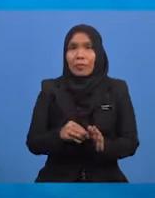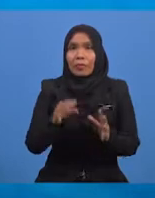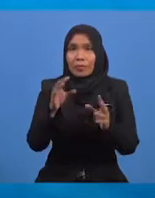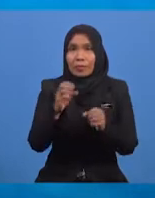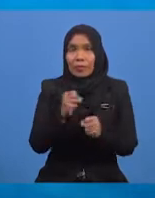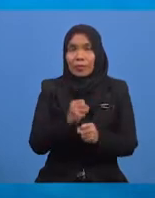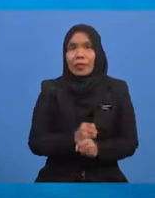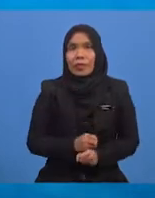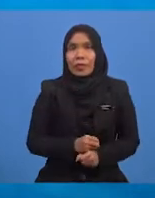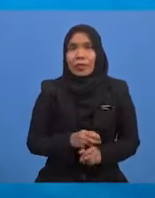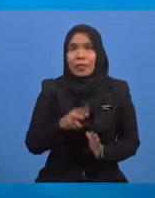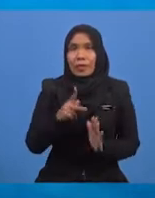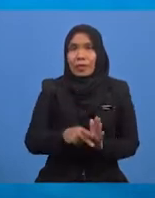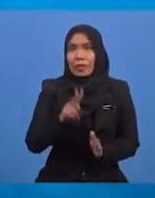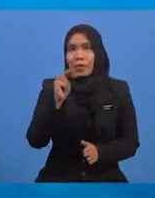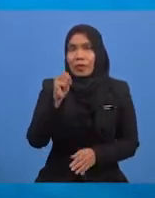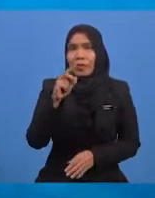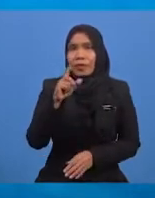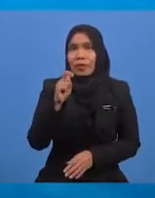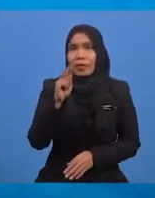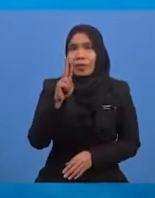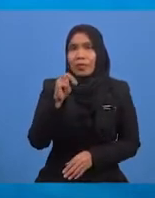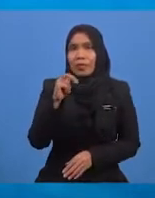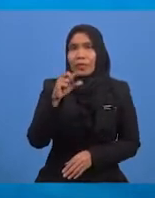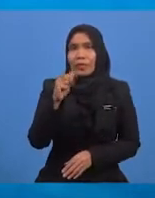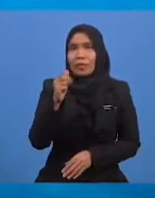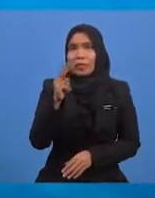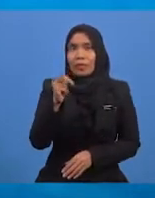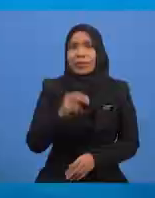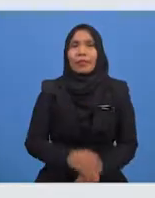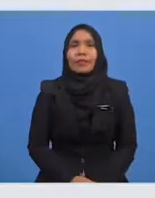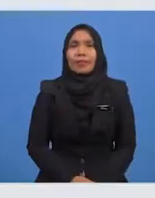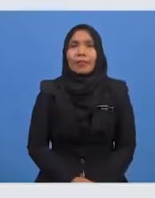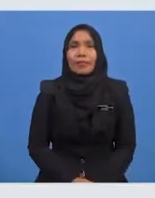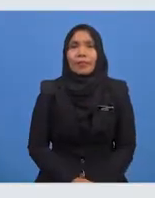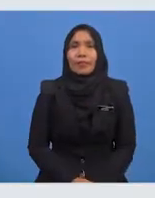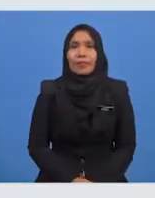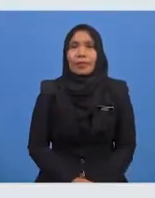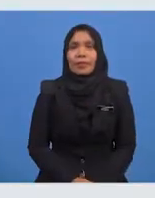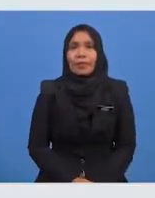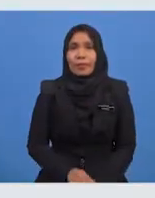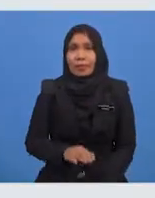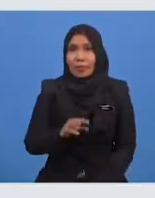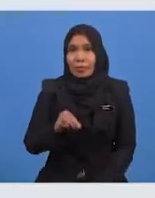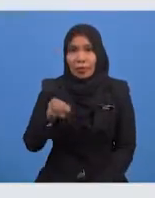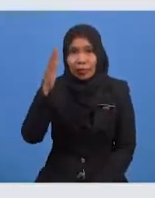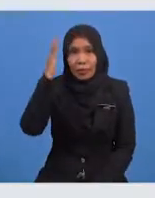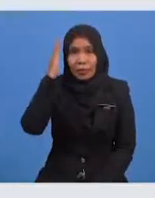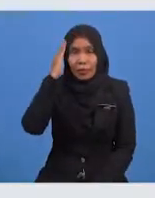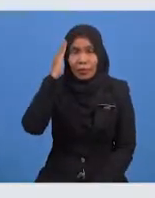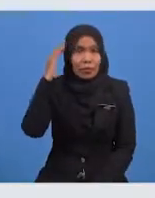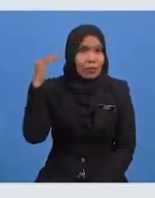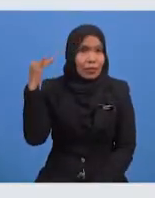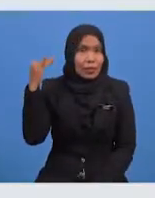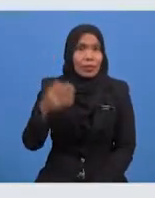keuntungan dan memastikan aliran wang mencukupi. Murid semua pernah mendengar tentang teknologi maklumat?